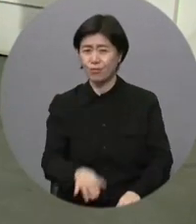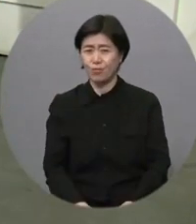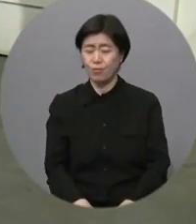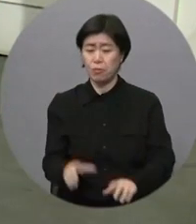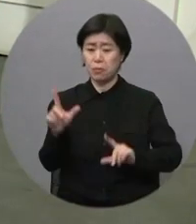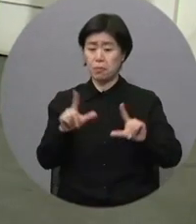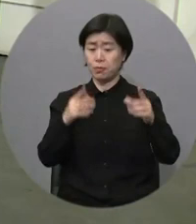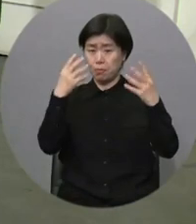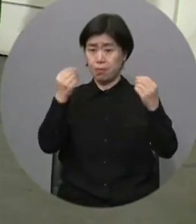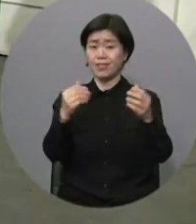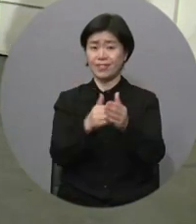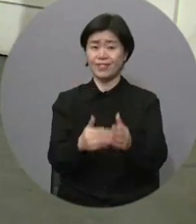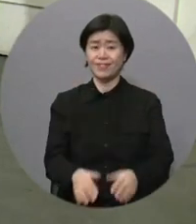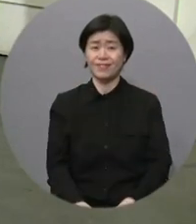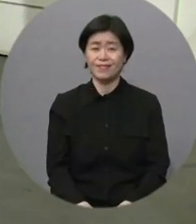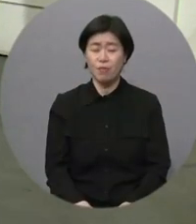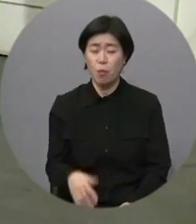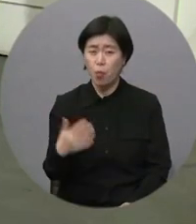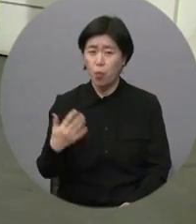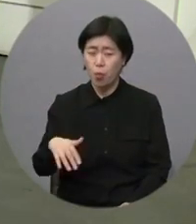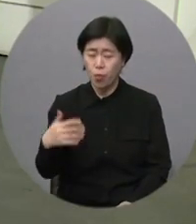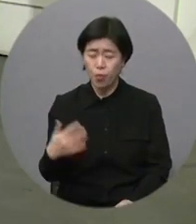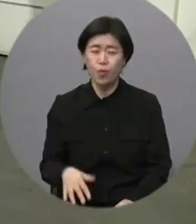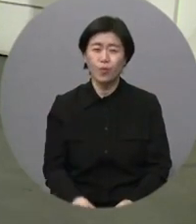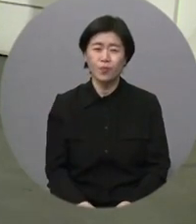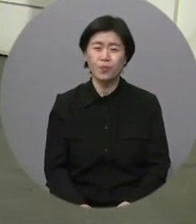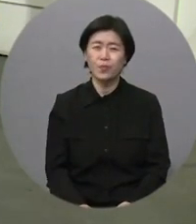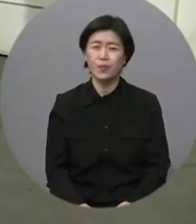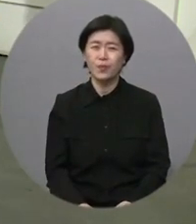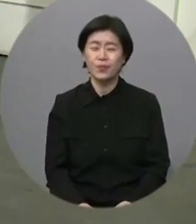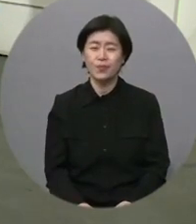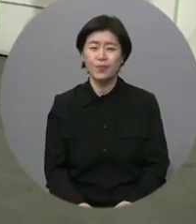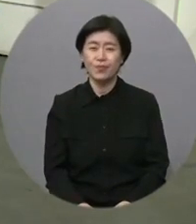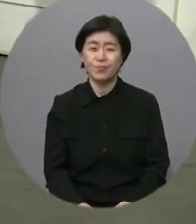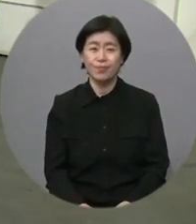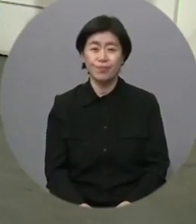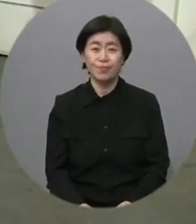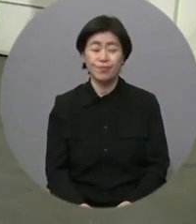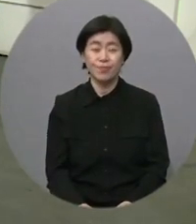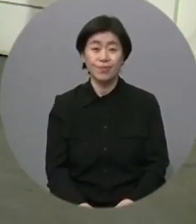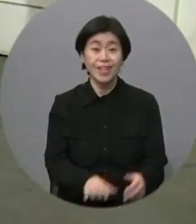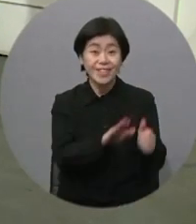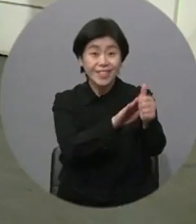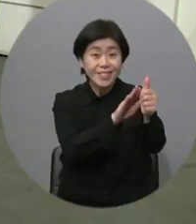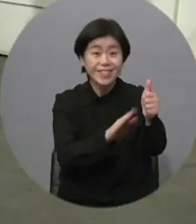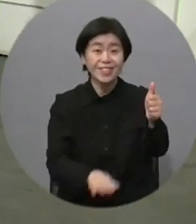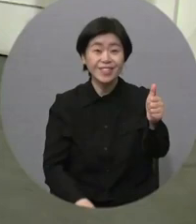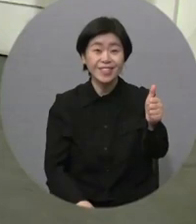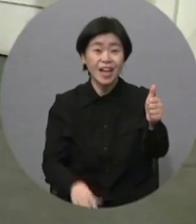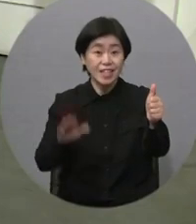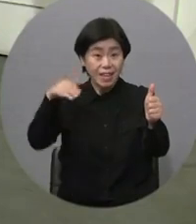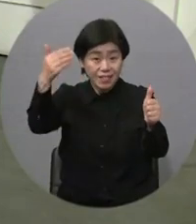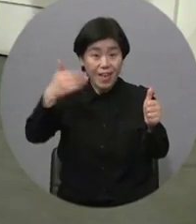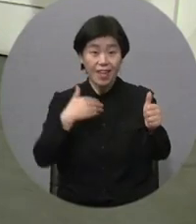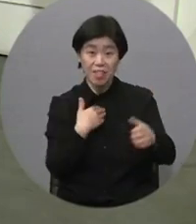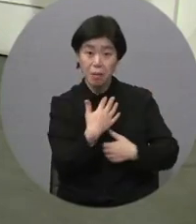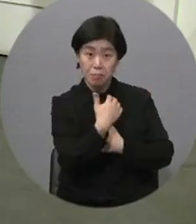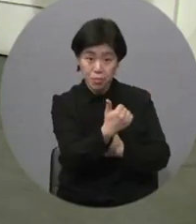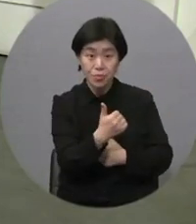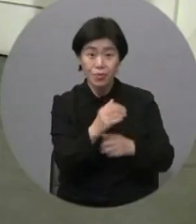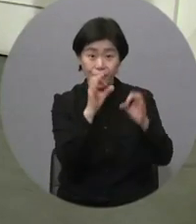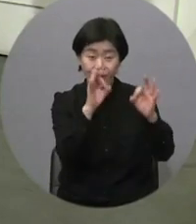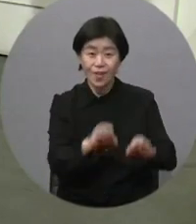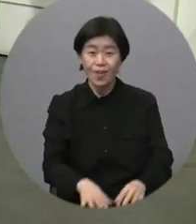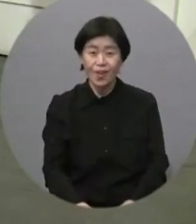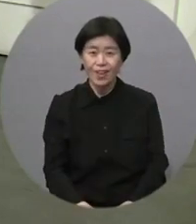그러니까 야, 네, 대단한 친분이십니다. 자, 자 저기 황기순 저기 형님 다음에 준우 한번 불러주세요. 봉사하는